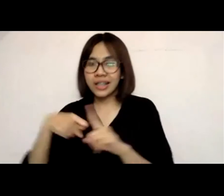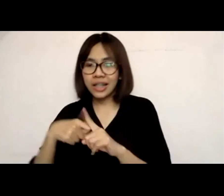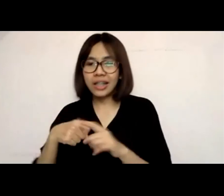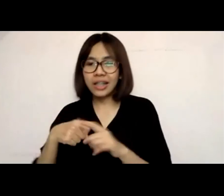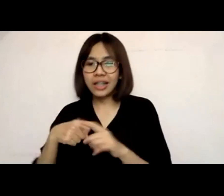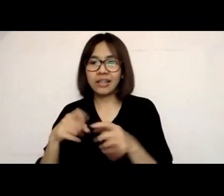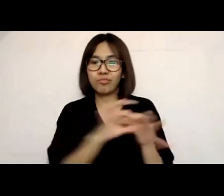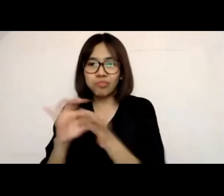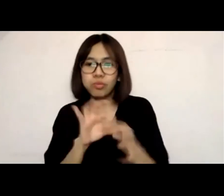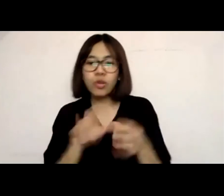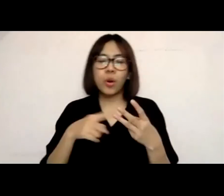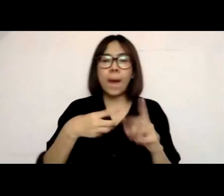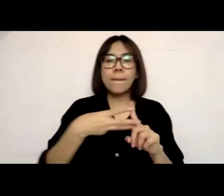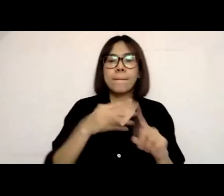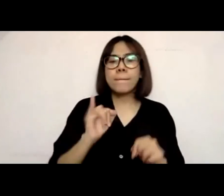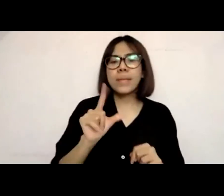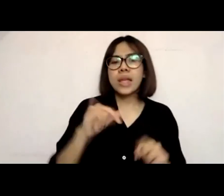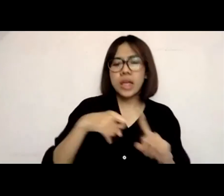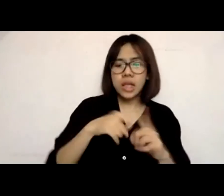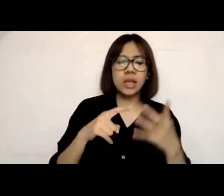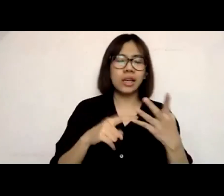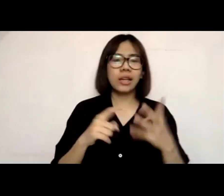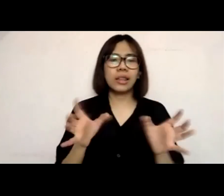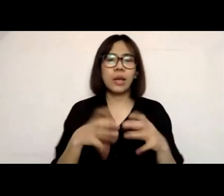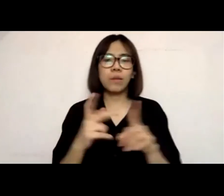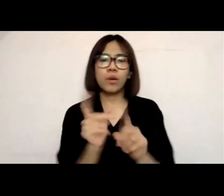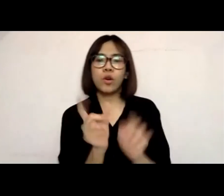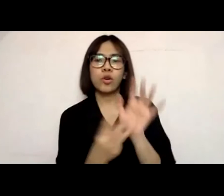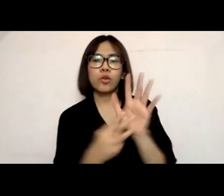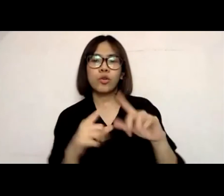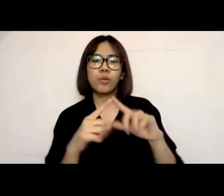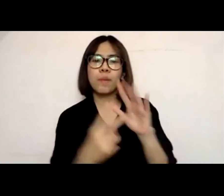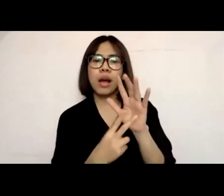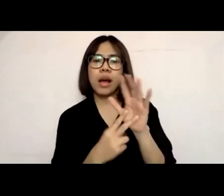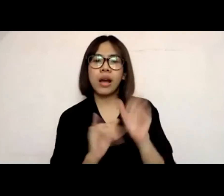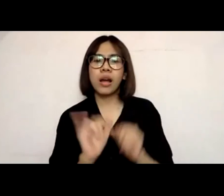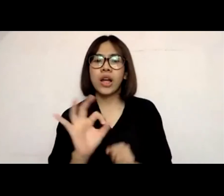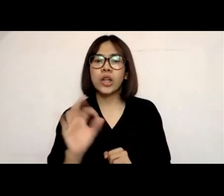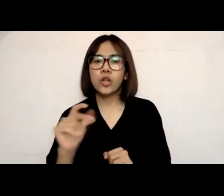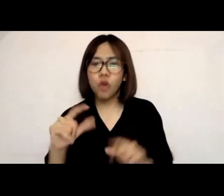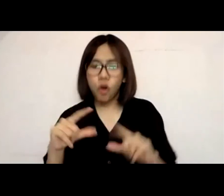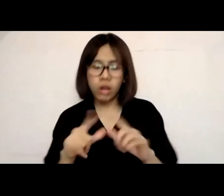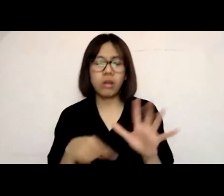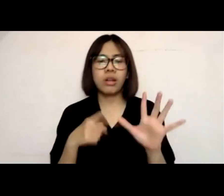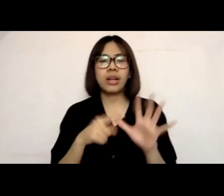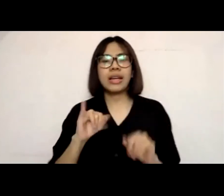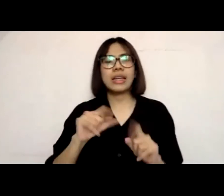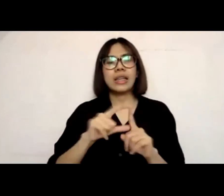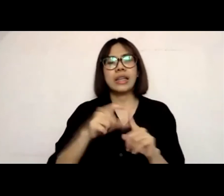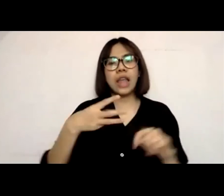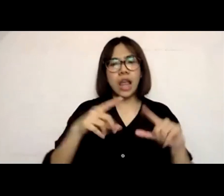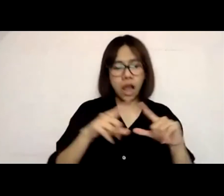Foundation, Humaniora, Idea Foundation, Biru. Nah, itu